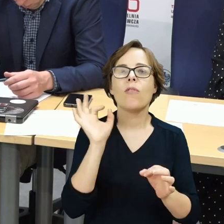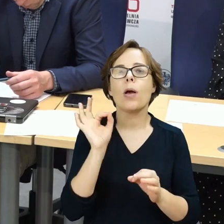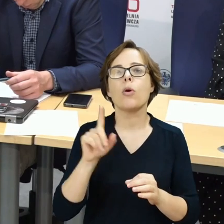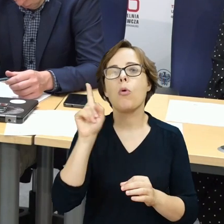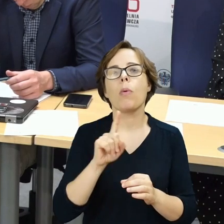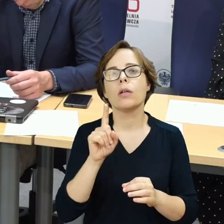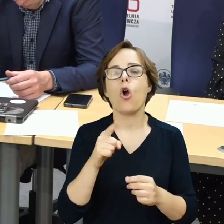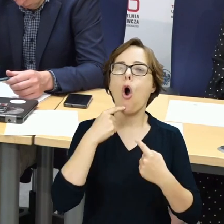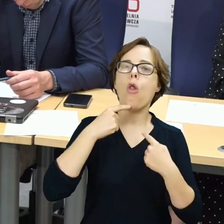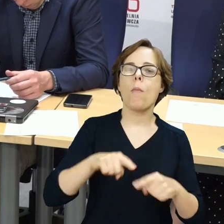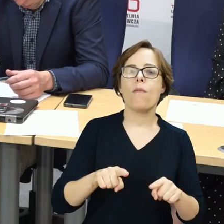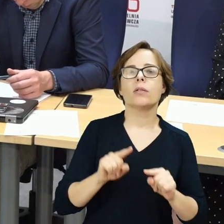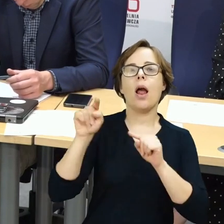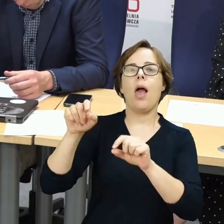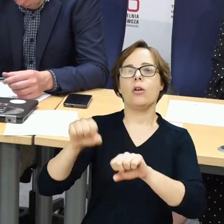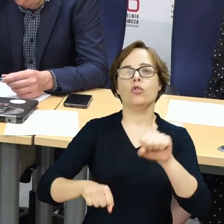na sędziów.